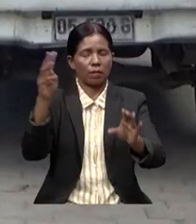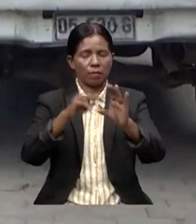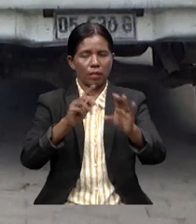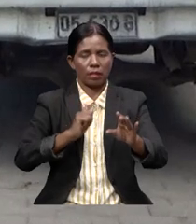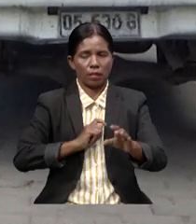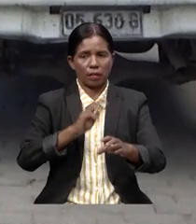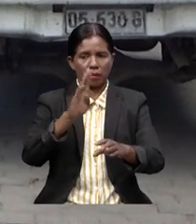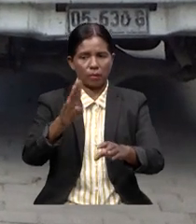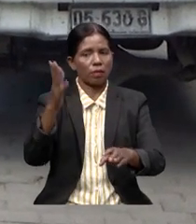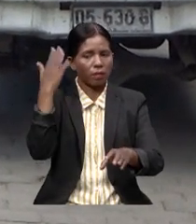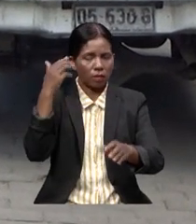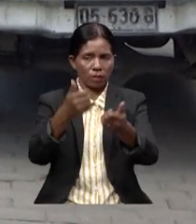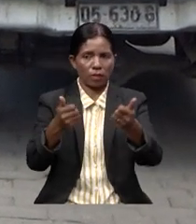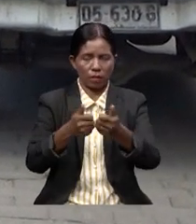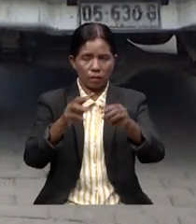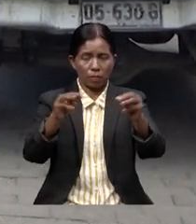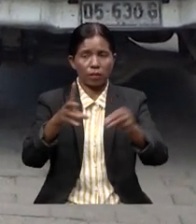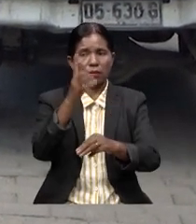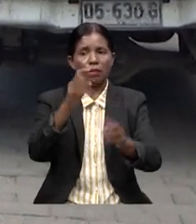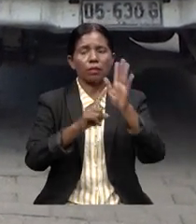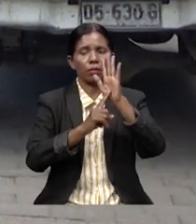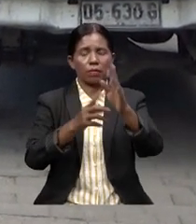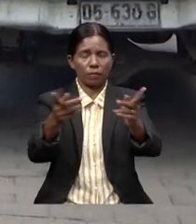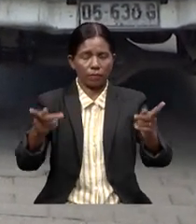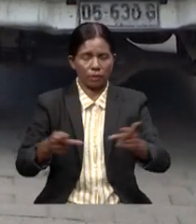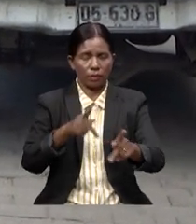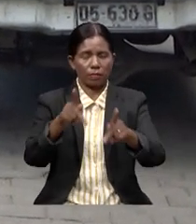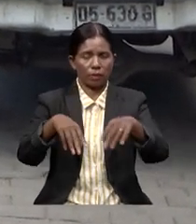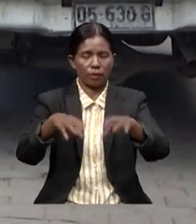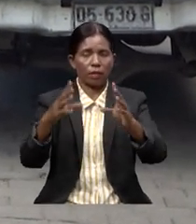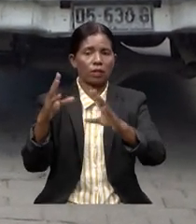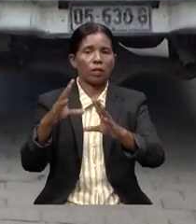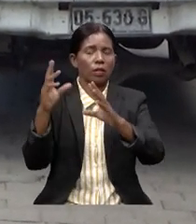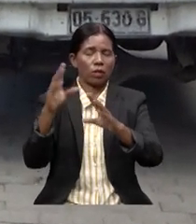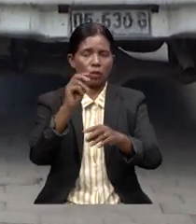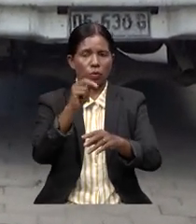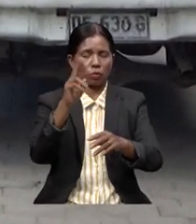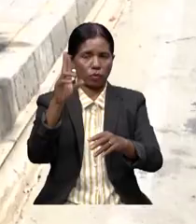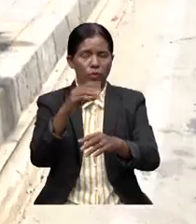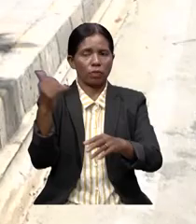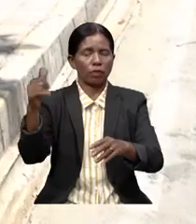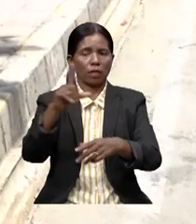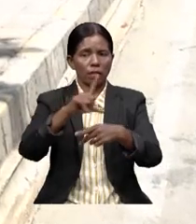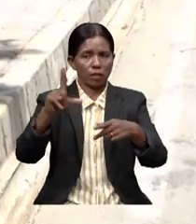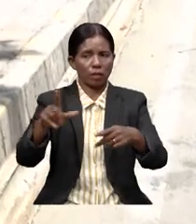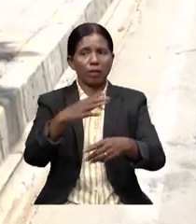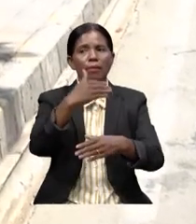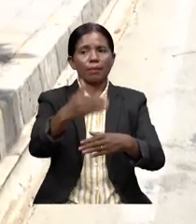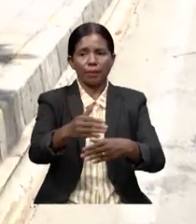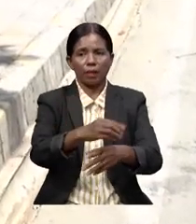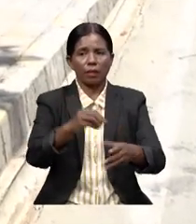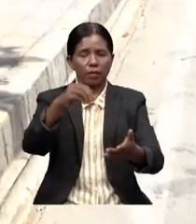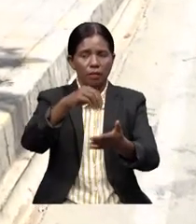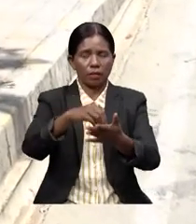merkadu taibisi. Antes ne autoridade Município Dili hatu dona fatimba vendedor nu sira iha le sidere supermerkadu lita estornia oin no